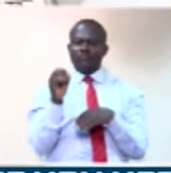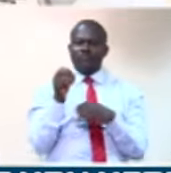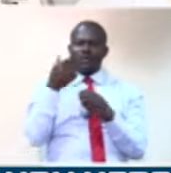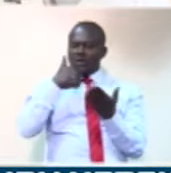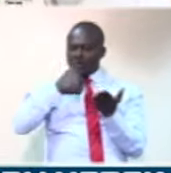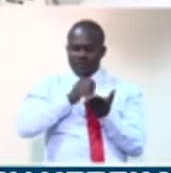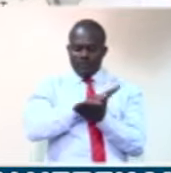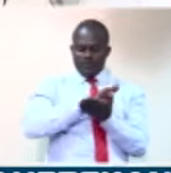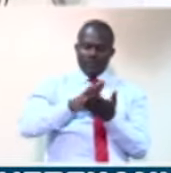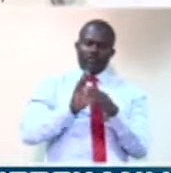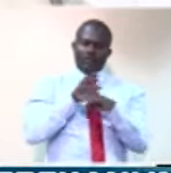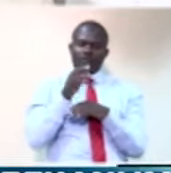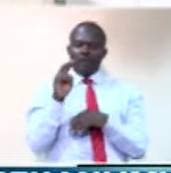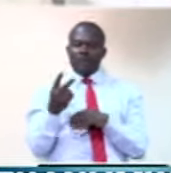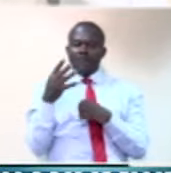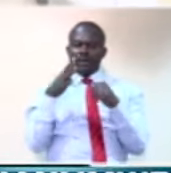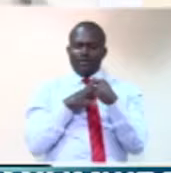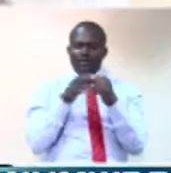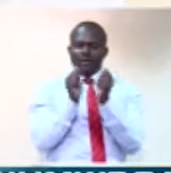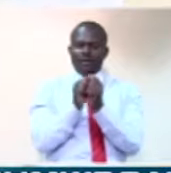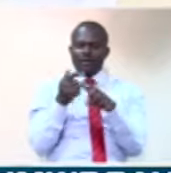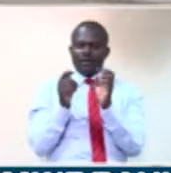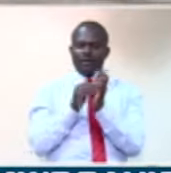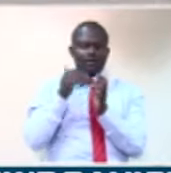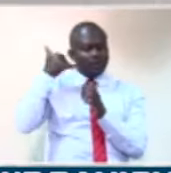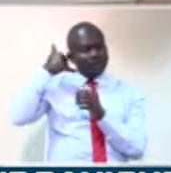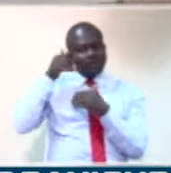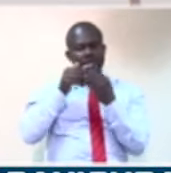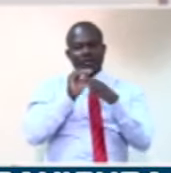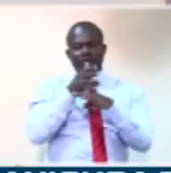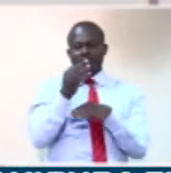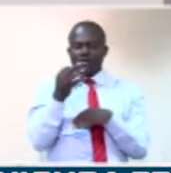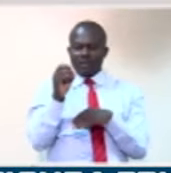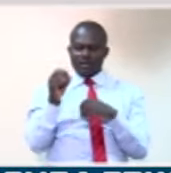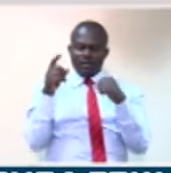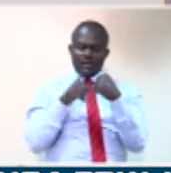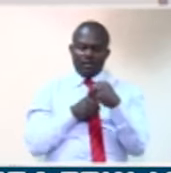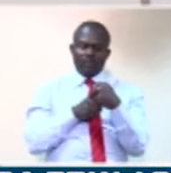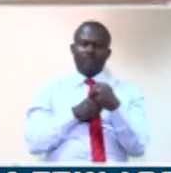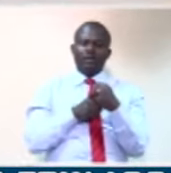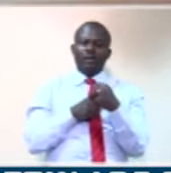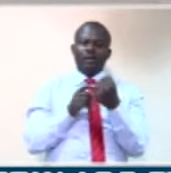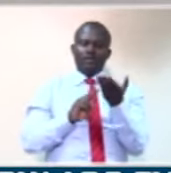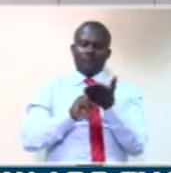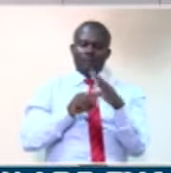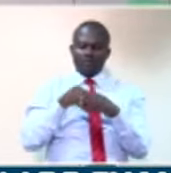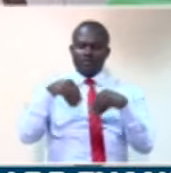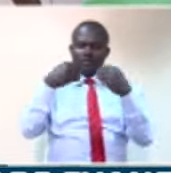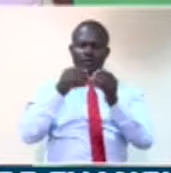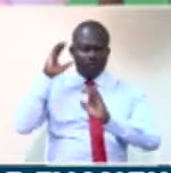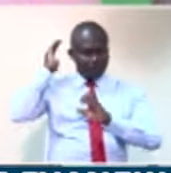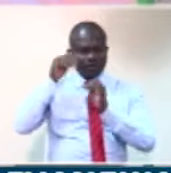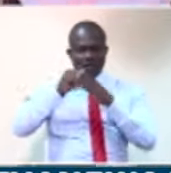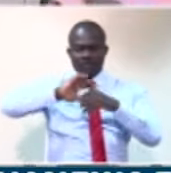usukura intoki ducupa 2,910 ndetse na telefoni 206 zigendanwa zizifashishwa mu gutanga amakuru